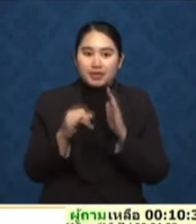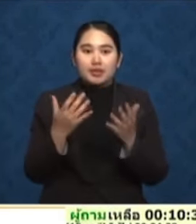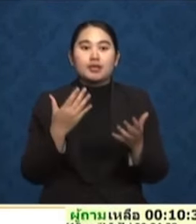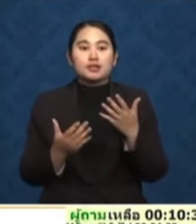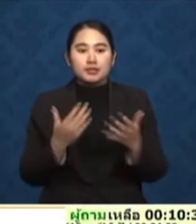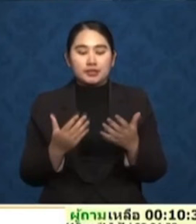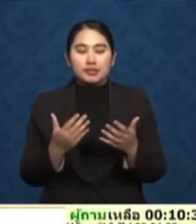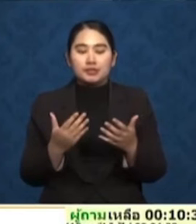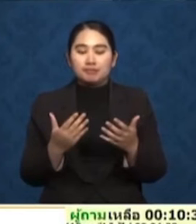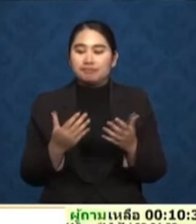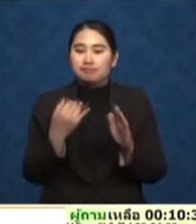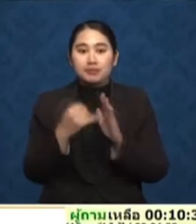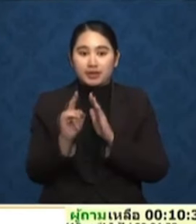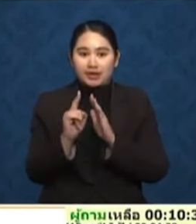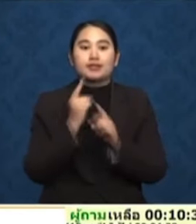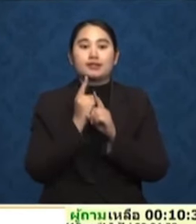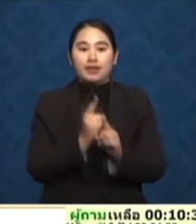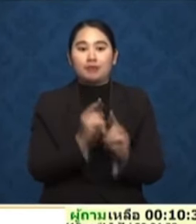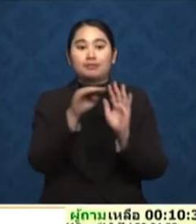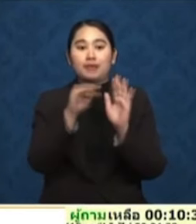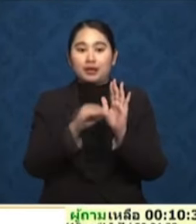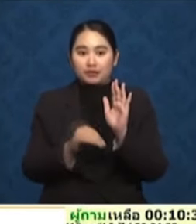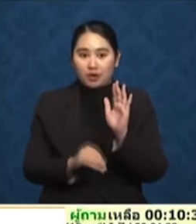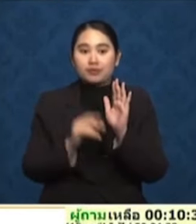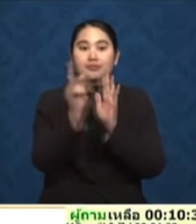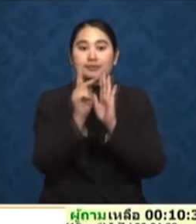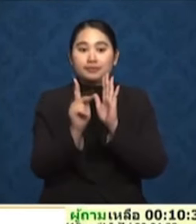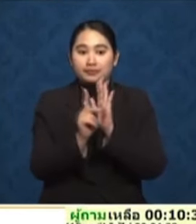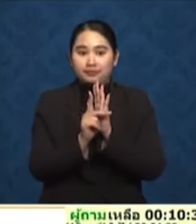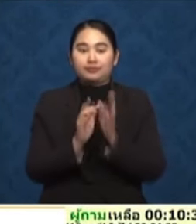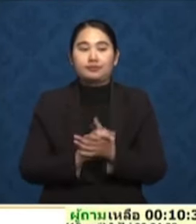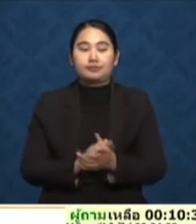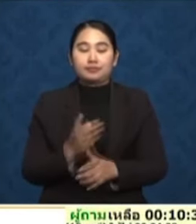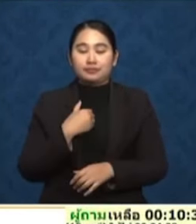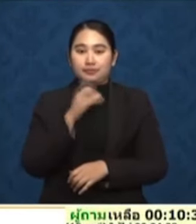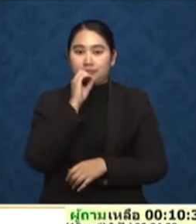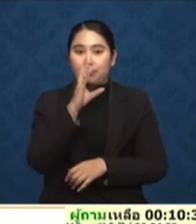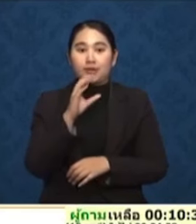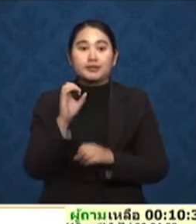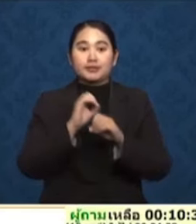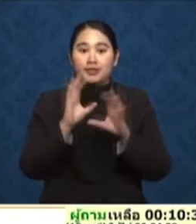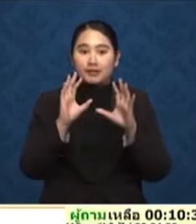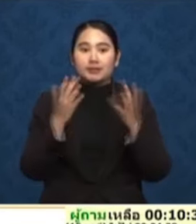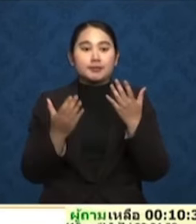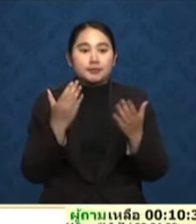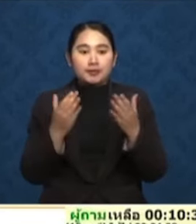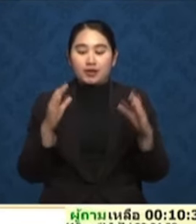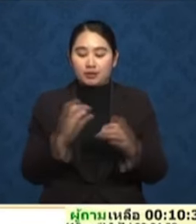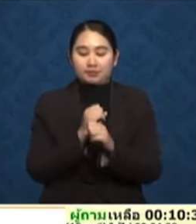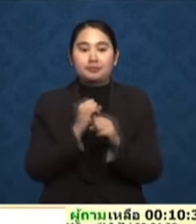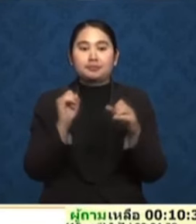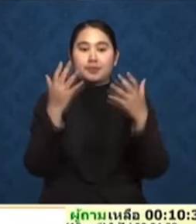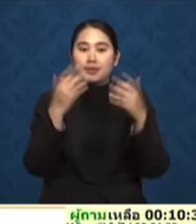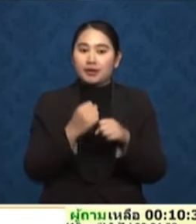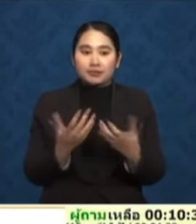งนี้ก็ต้องให้กระบวนการยุติธรรมเข้ามาเกี่ยวข้องผมยังไม่ยืนยันนะครับหรือจะมาสรุปว่าเป็นอย่างไร